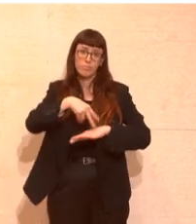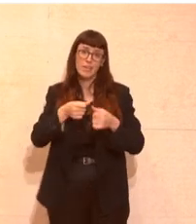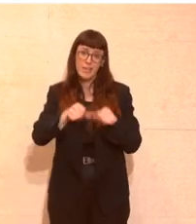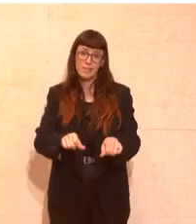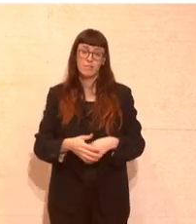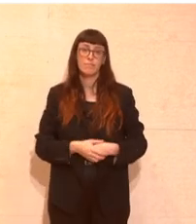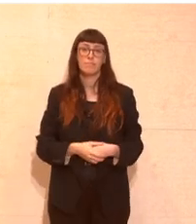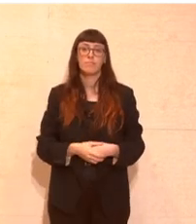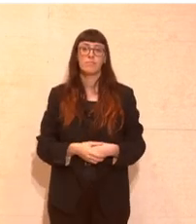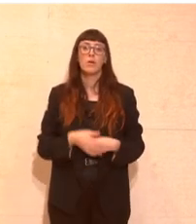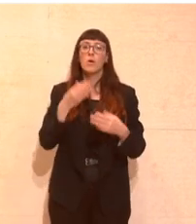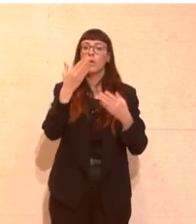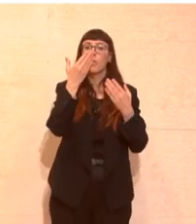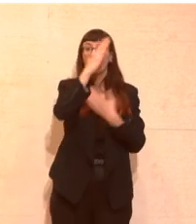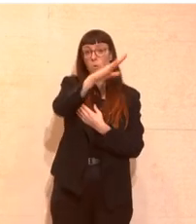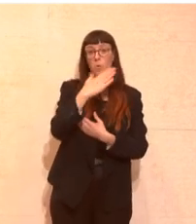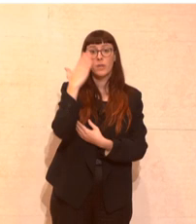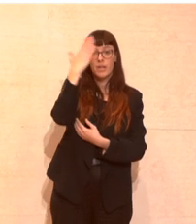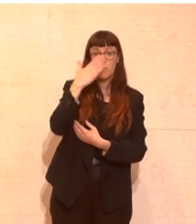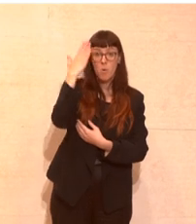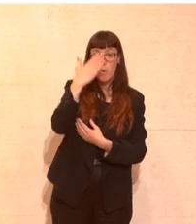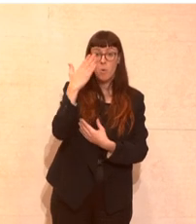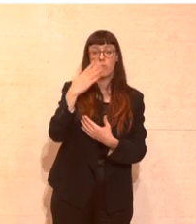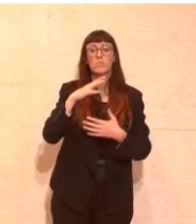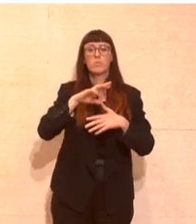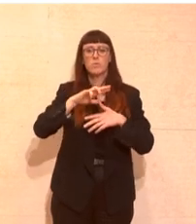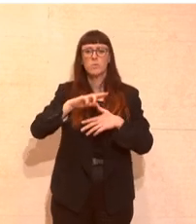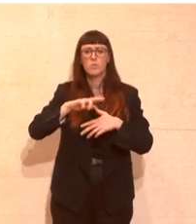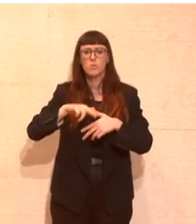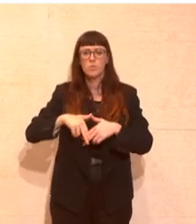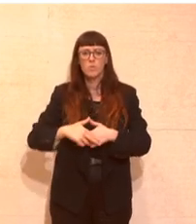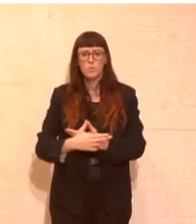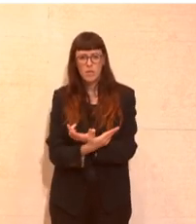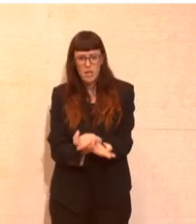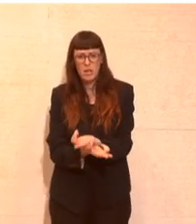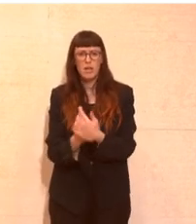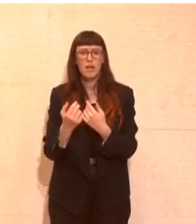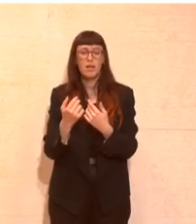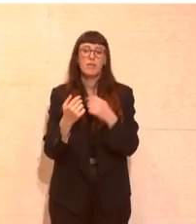Alors on a des animaux qui dorment la nuit, comme la chauve-souris, comme par exemple la souris ou le